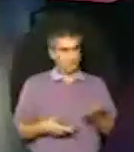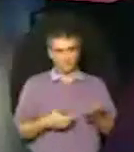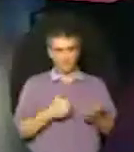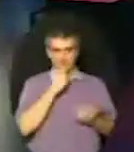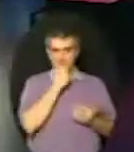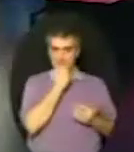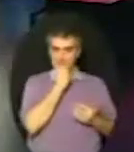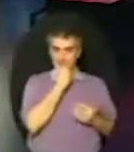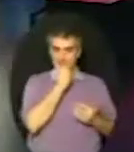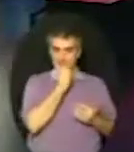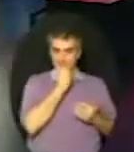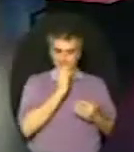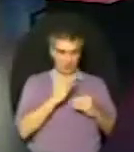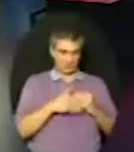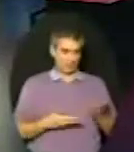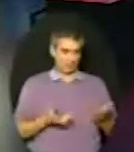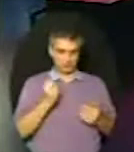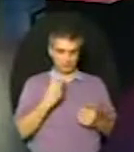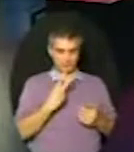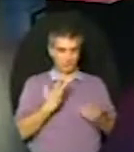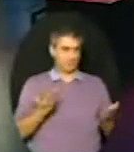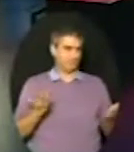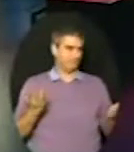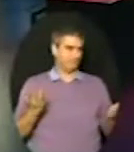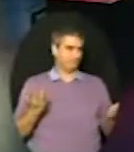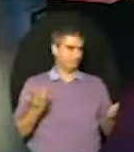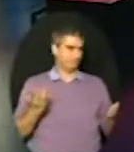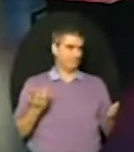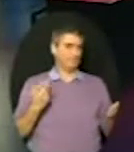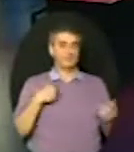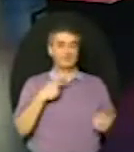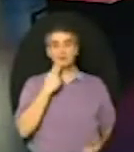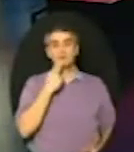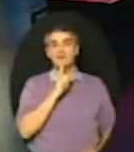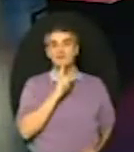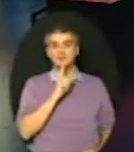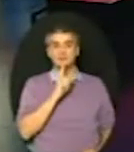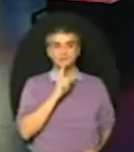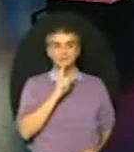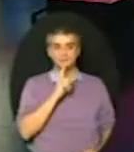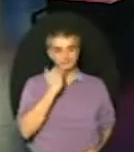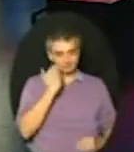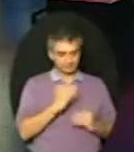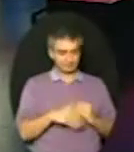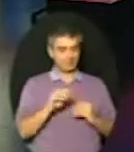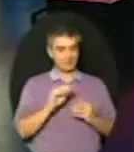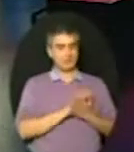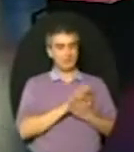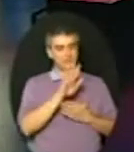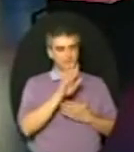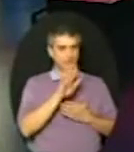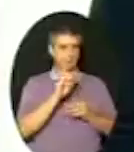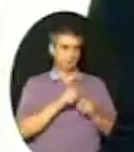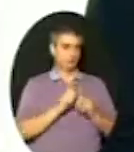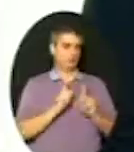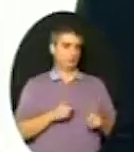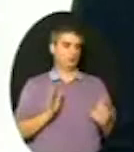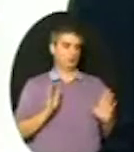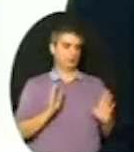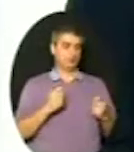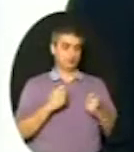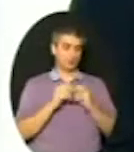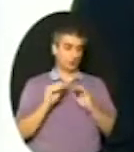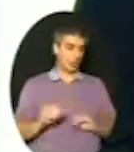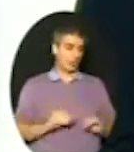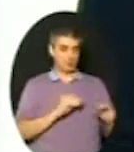ל-15 וכנראה ל-16. זה כבר לא רלוונטי, אנחנו... לא, זה עדיין רלוונטי, אנחנו עוד לא גמרנו אותה, שבועיים. ואנחנו מבטיחים לגמור גם את 15 כהלכה. לגבי